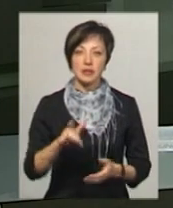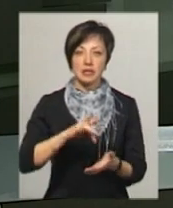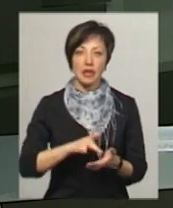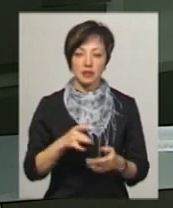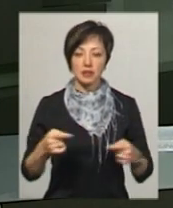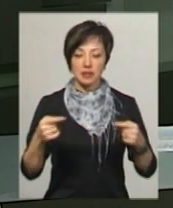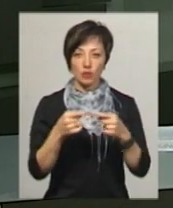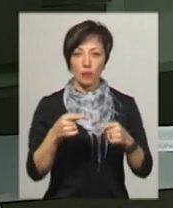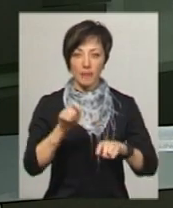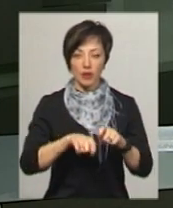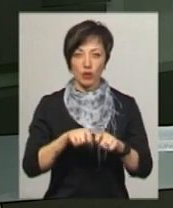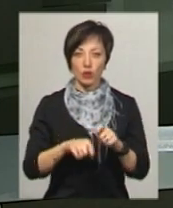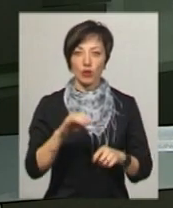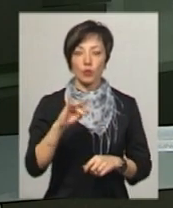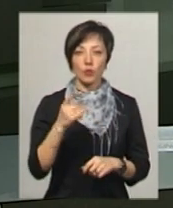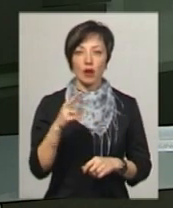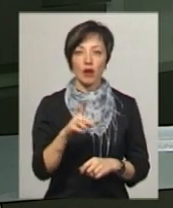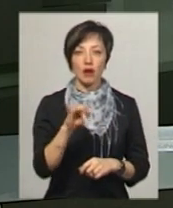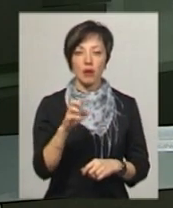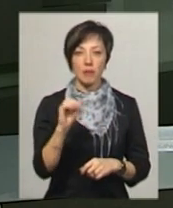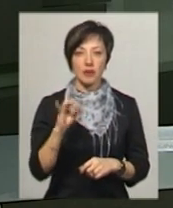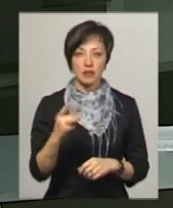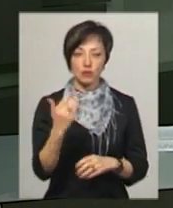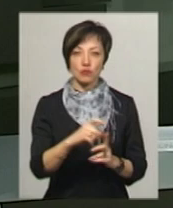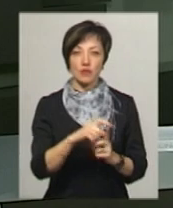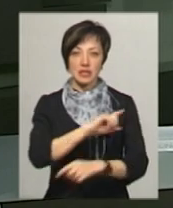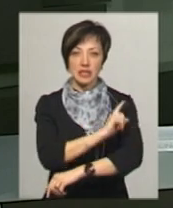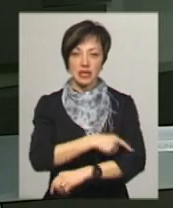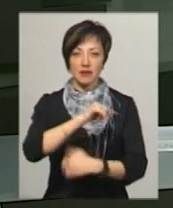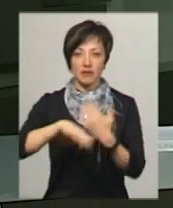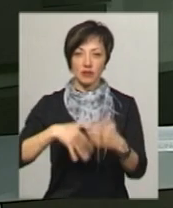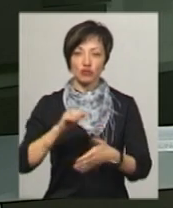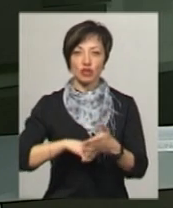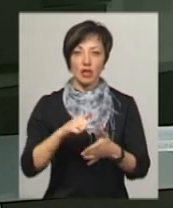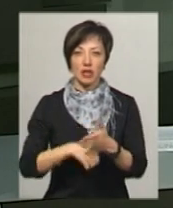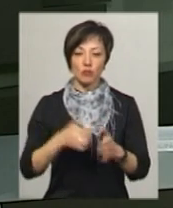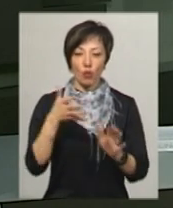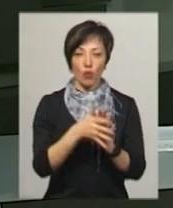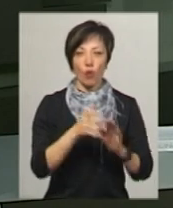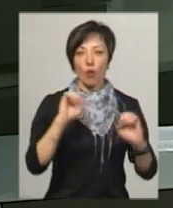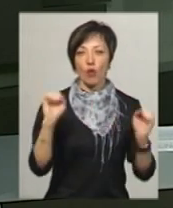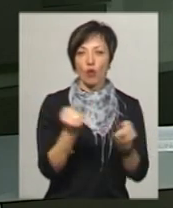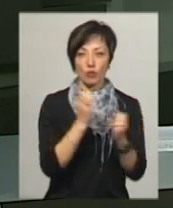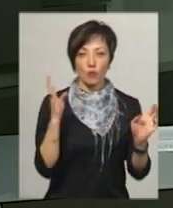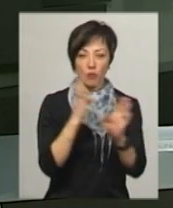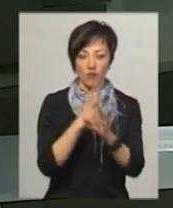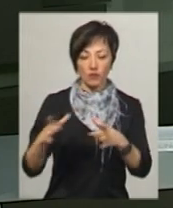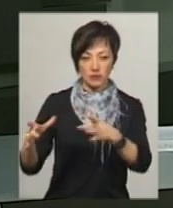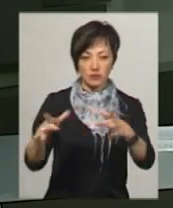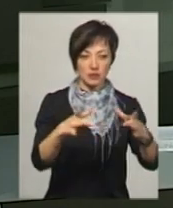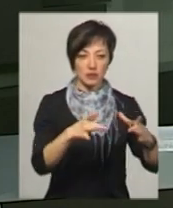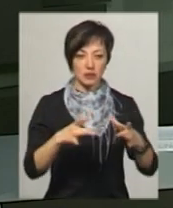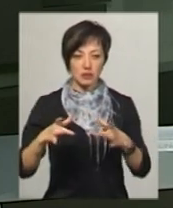центру з гідрометеорології Юлія Грабар. За її словами, сильний вітер виник через проходження холодного атмосферного фронту,